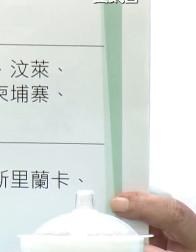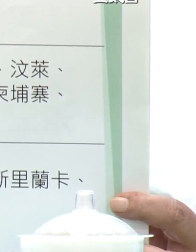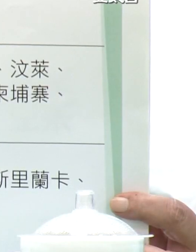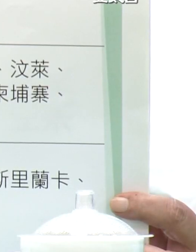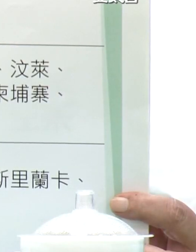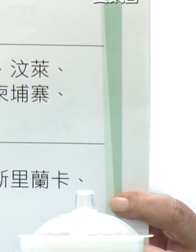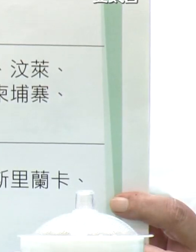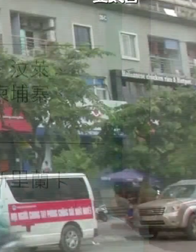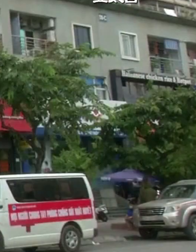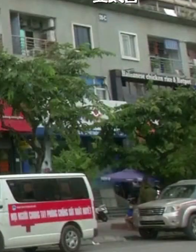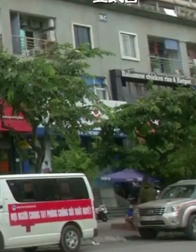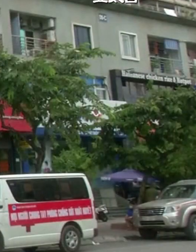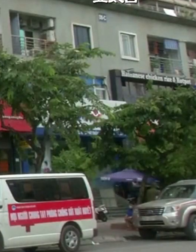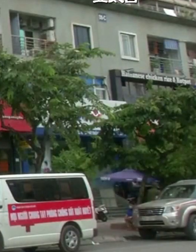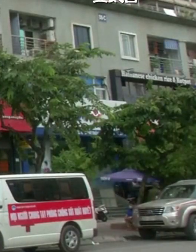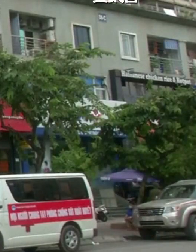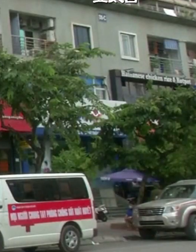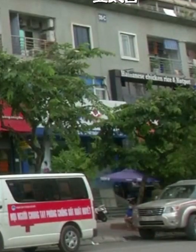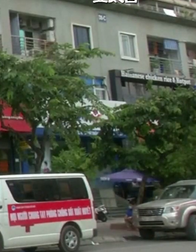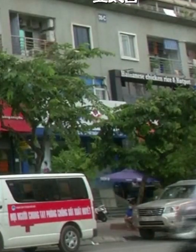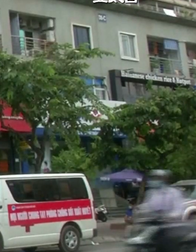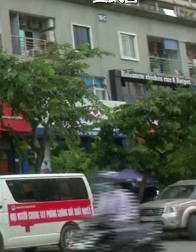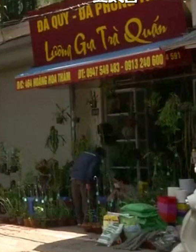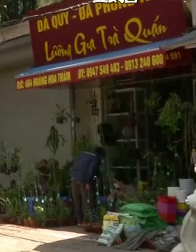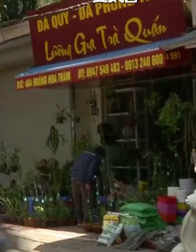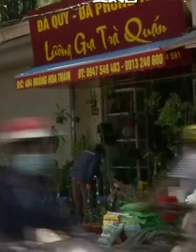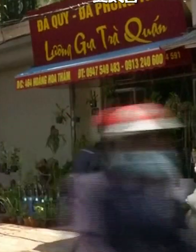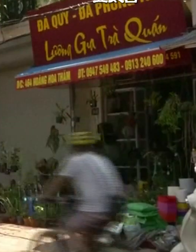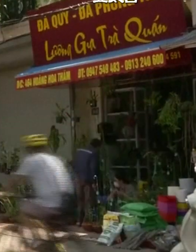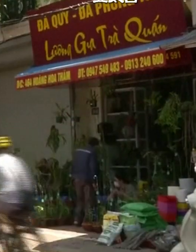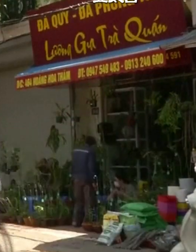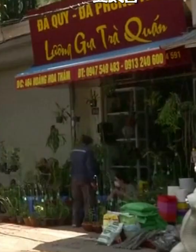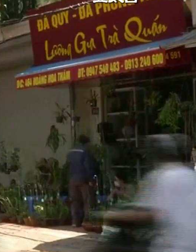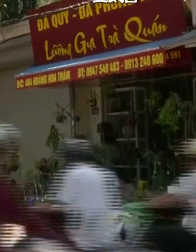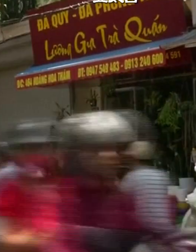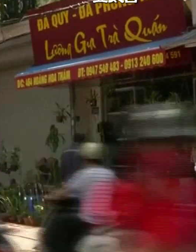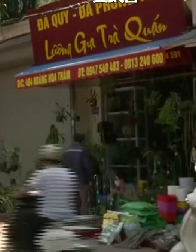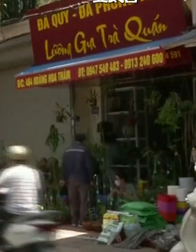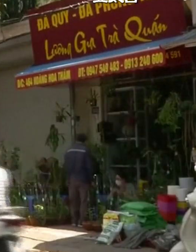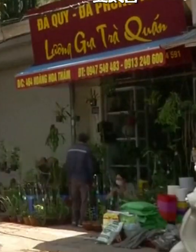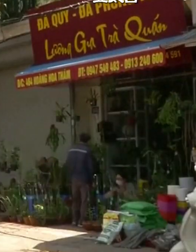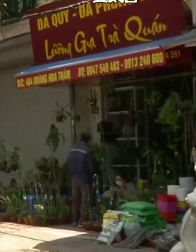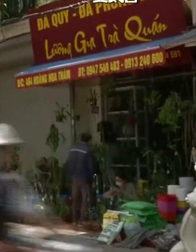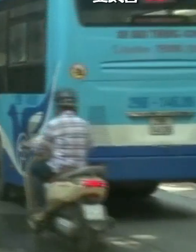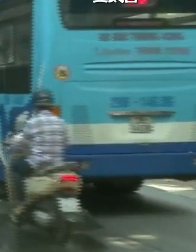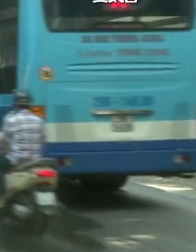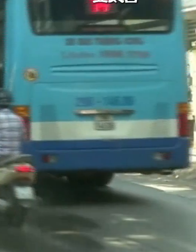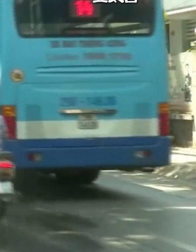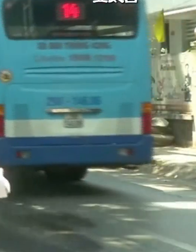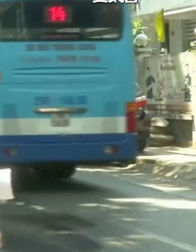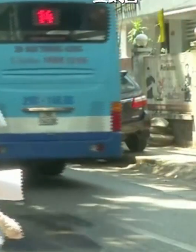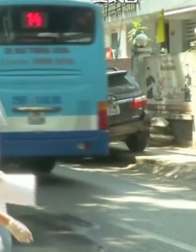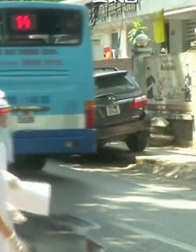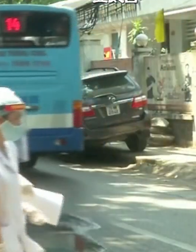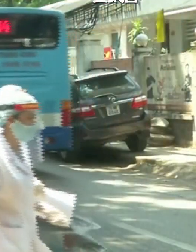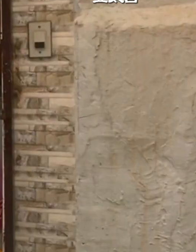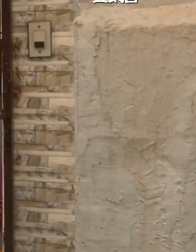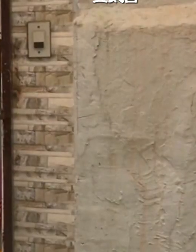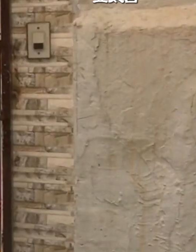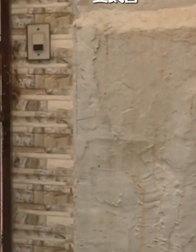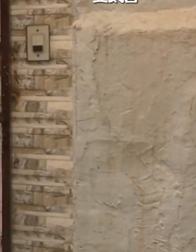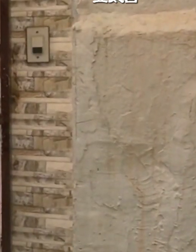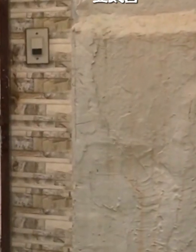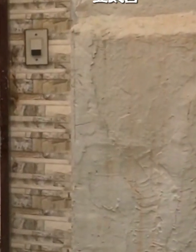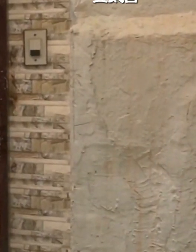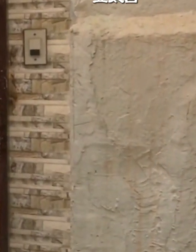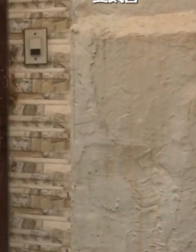南爆发的疫情从社区和医院向外扩展，已经进入第二波、第三波传播。当地怀疑疫情和走私